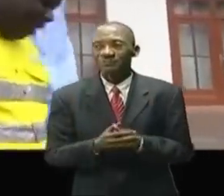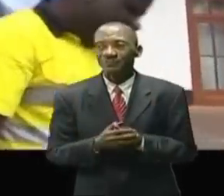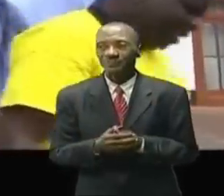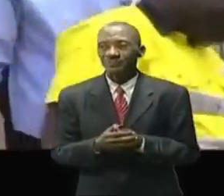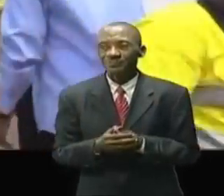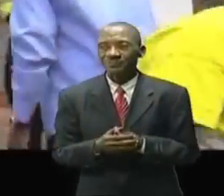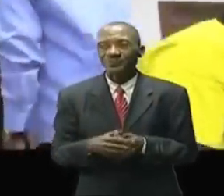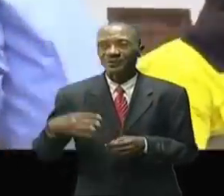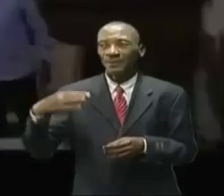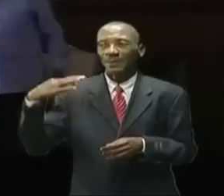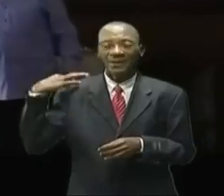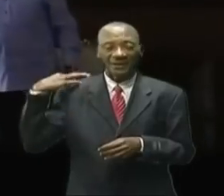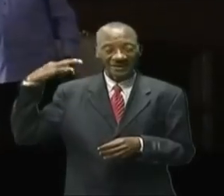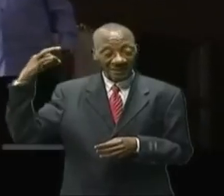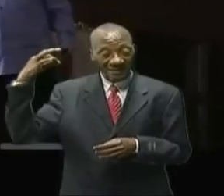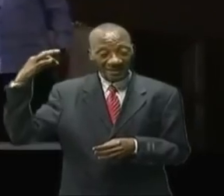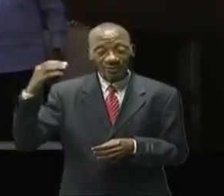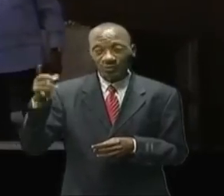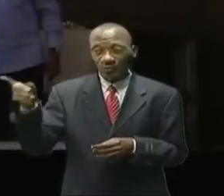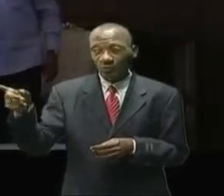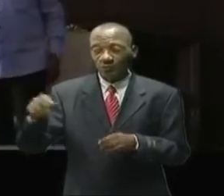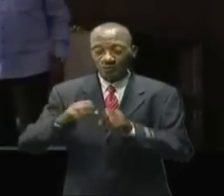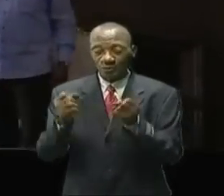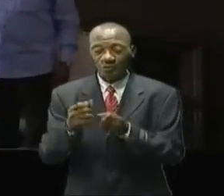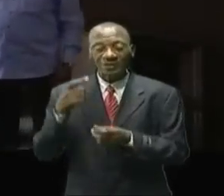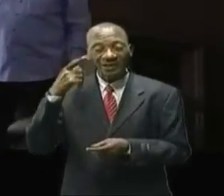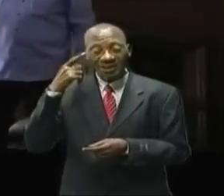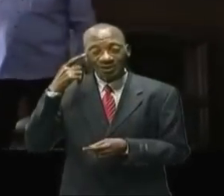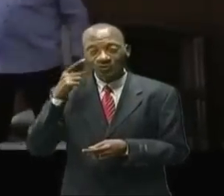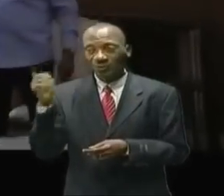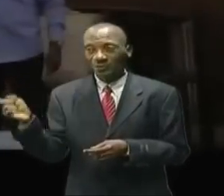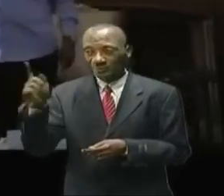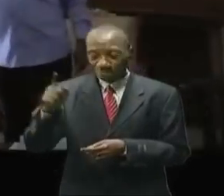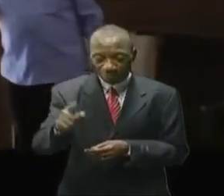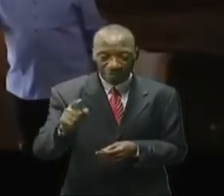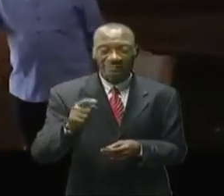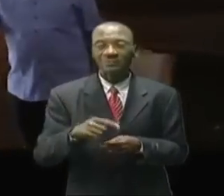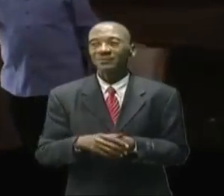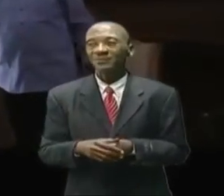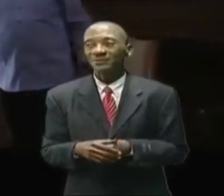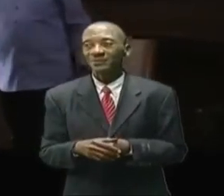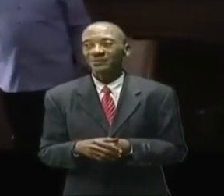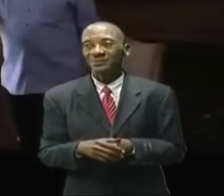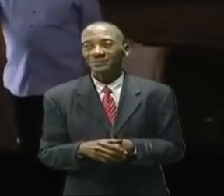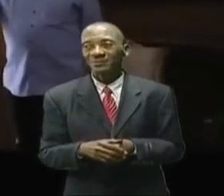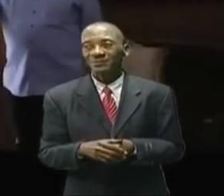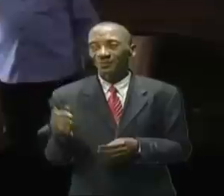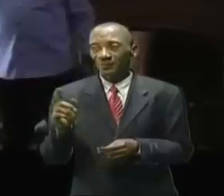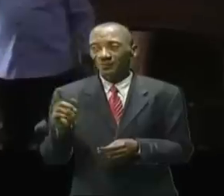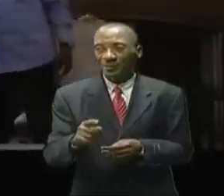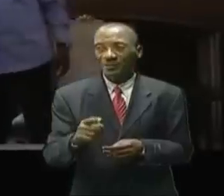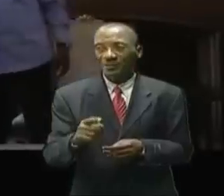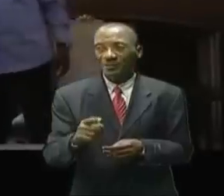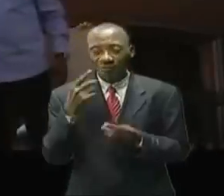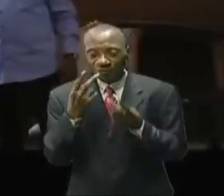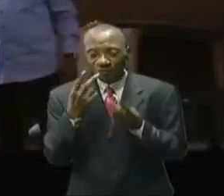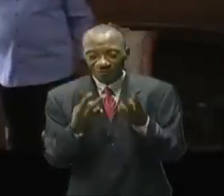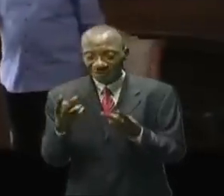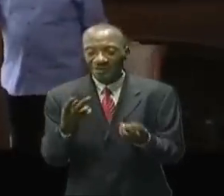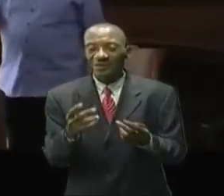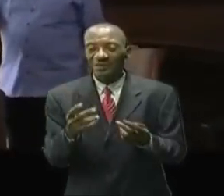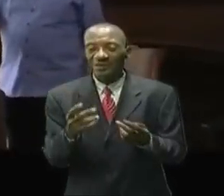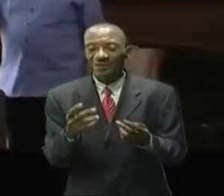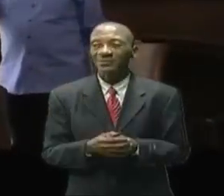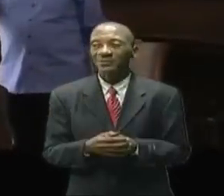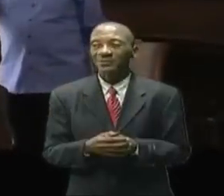La délégation ACGT et chinois a été reçue en audience par les gouverneurs des provinces Théo Ngwabidjekassi. Ces derniers ont remercié le